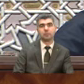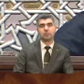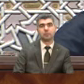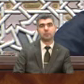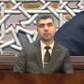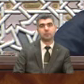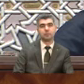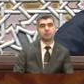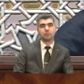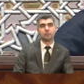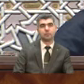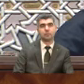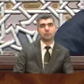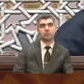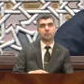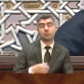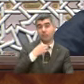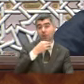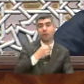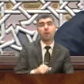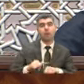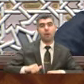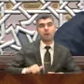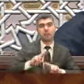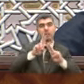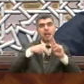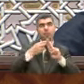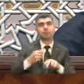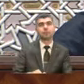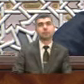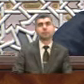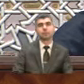بما تعلمون. الكلمة للسيدة الوزيرة للجواب، تفضلي.